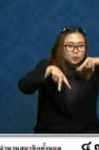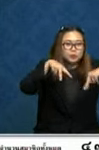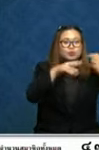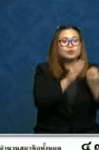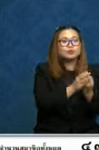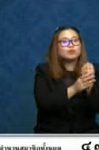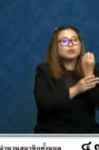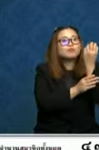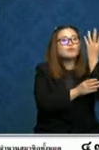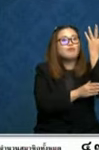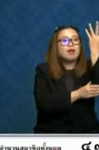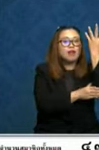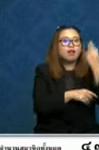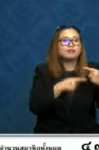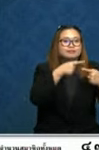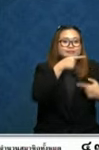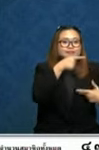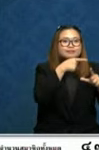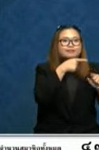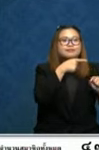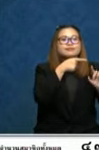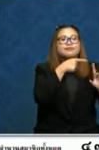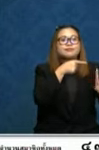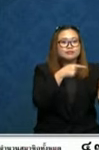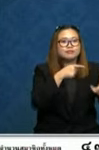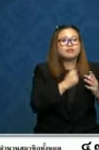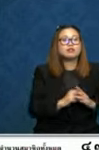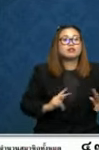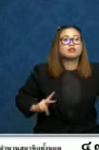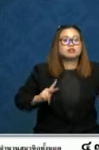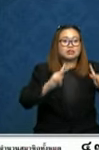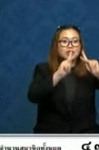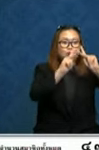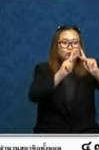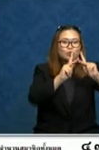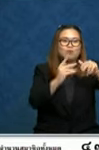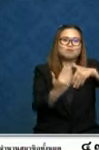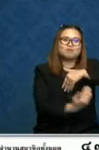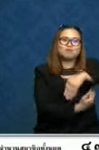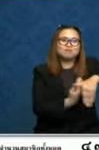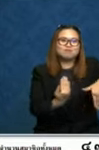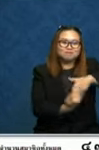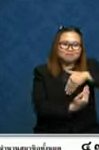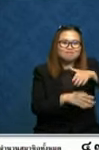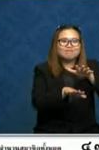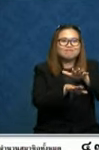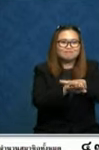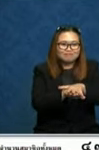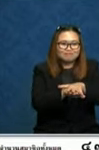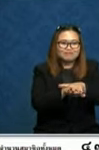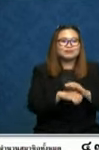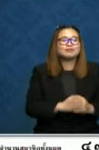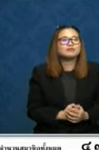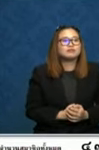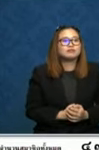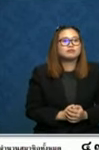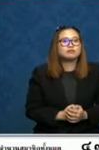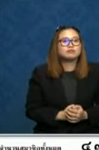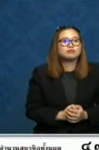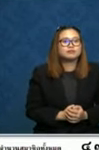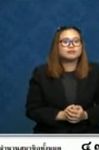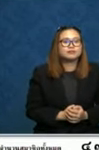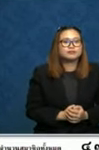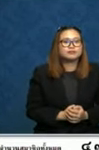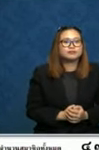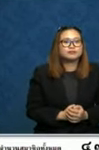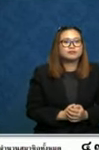างๆเนี่ยนะครับอันนี้คือทับซ้อนหน้าที่ของกระทรวงเรื่องนึงแล้วนะครับยังไปทับซ้อนกับธุรกิจ นะครับของกองทัพซึ่ง